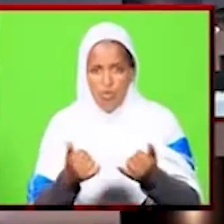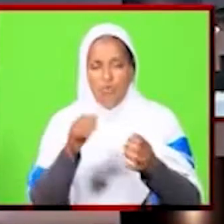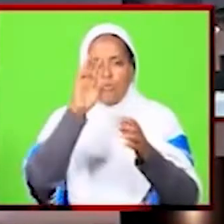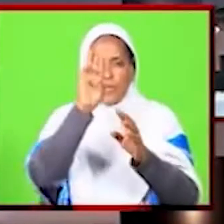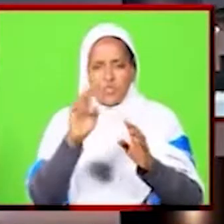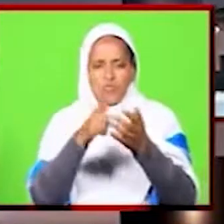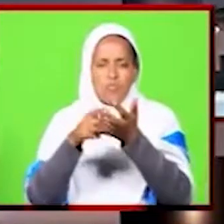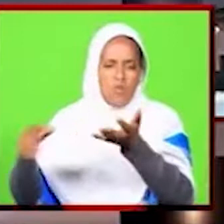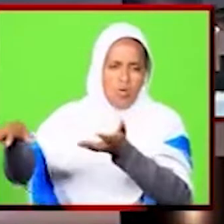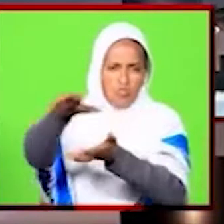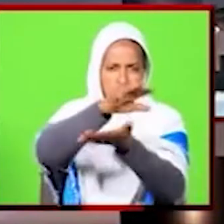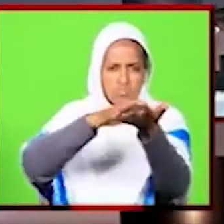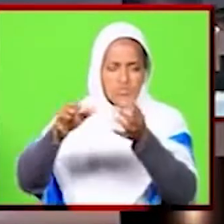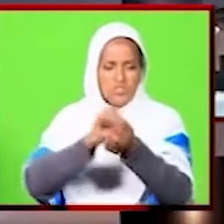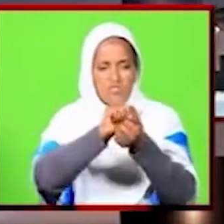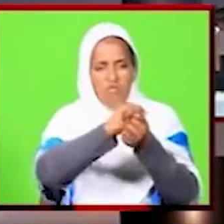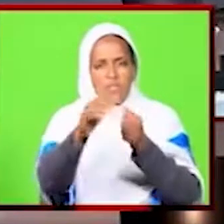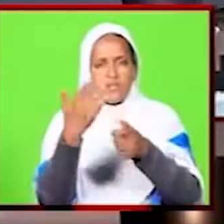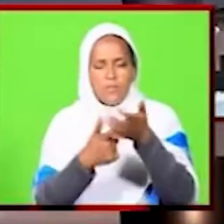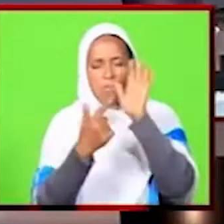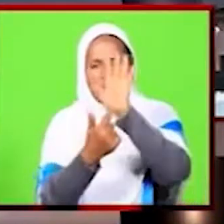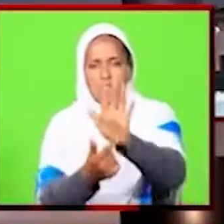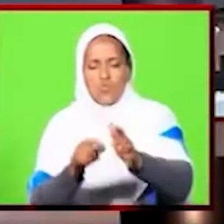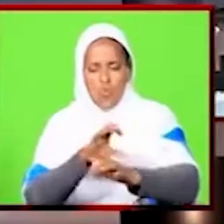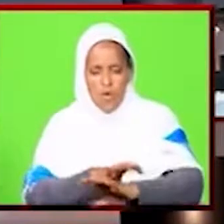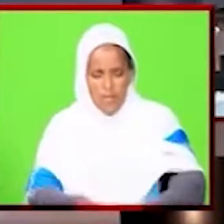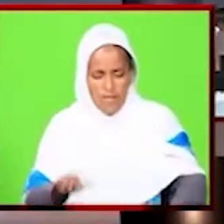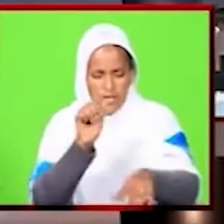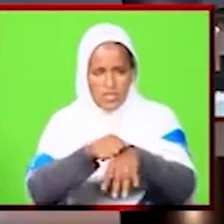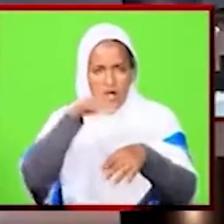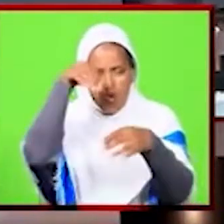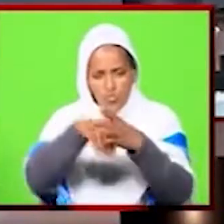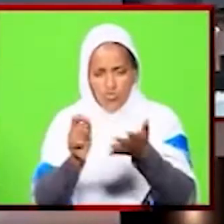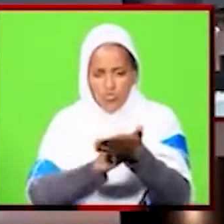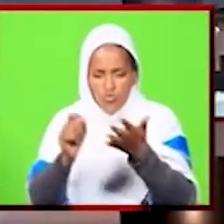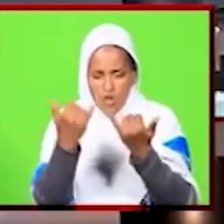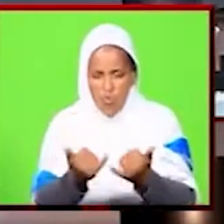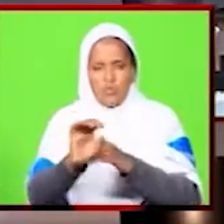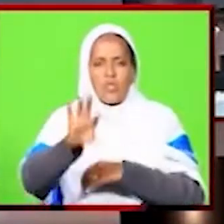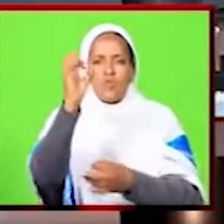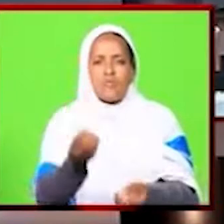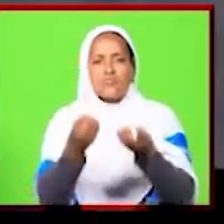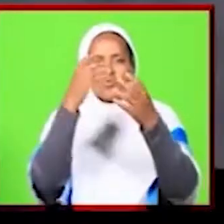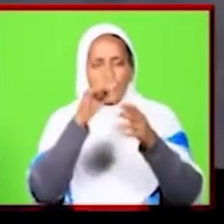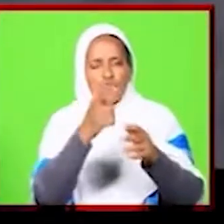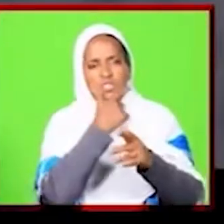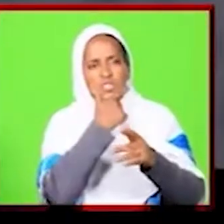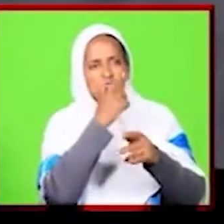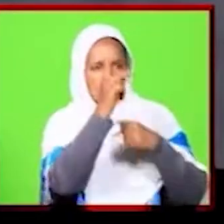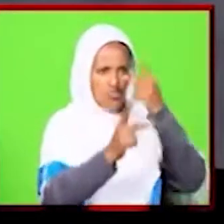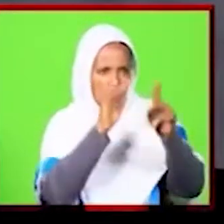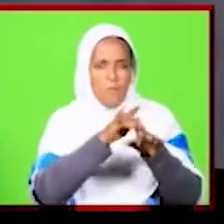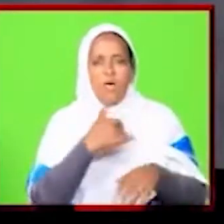ስላለው ብዙዎች አያምኑ ነበር። ግን አሁን በሰዶምና በገሞራ ጥፋት እንደነበረ የሚያሳዩ የመሬት ውስጥ የድንጋይ ላይ